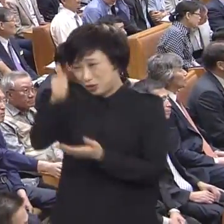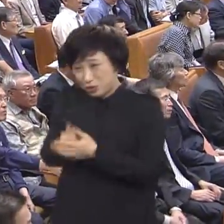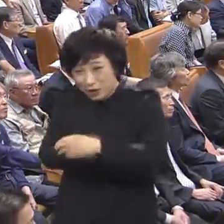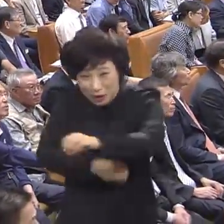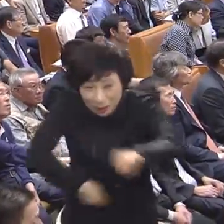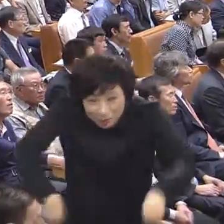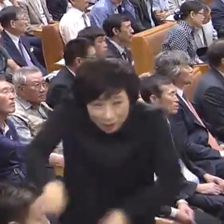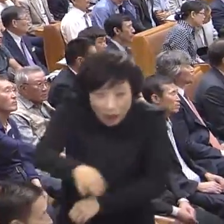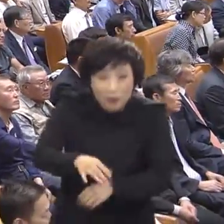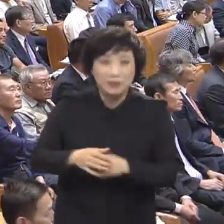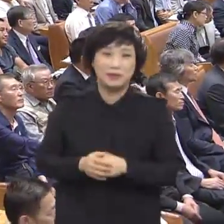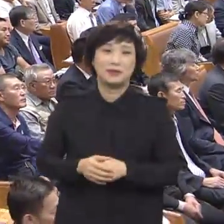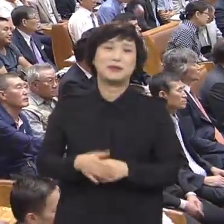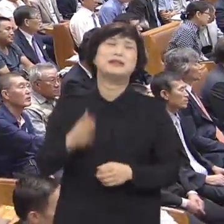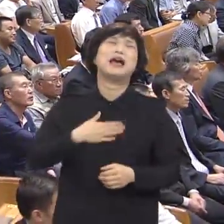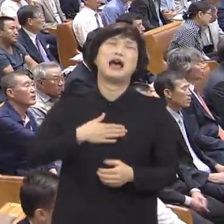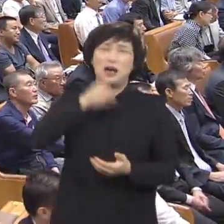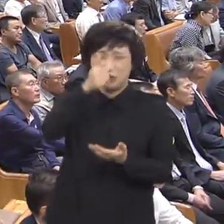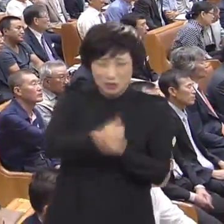것이 죄요,